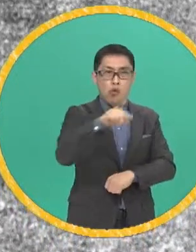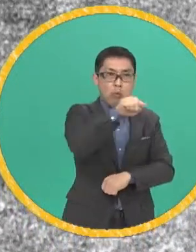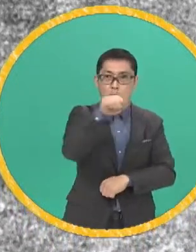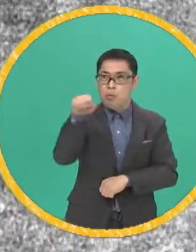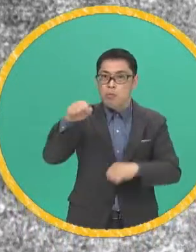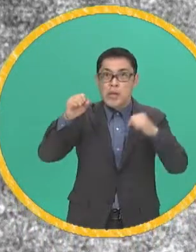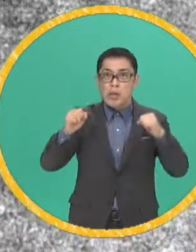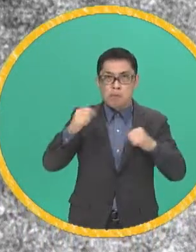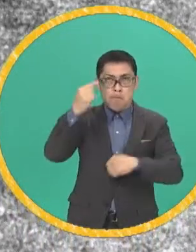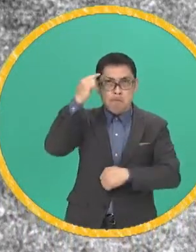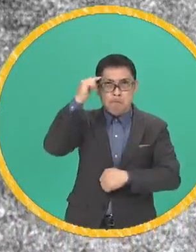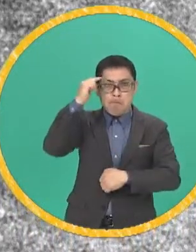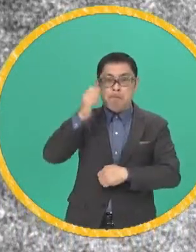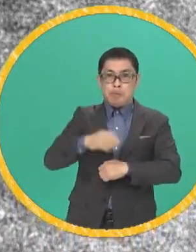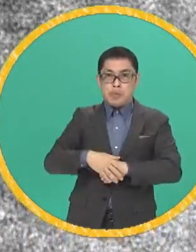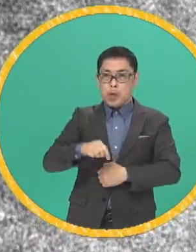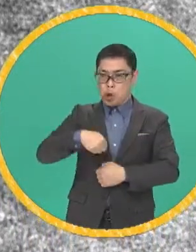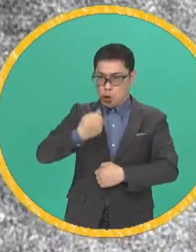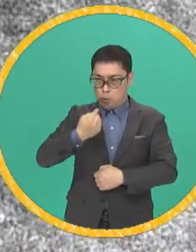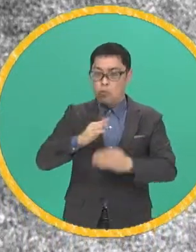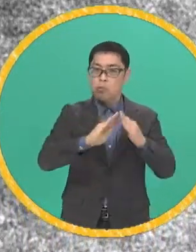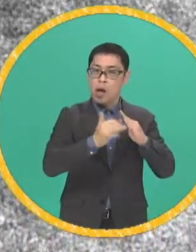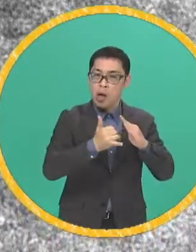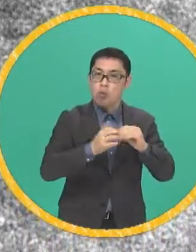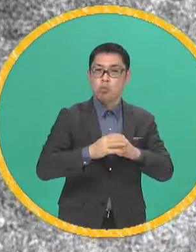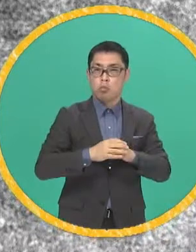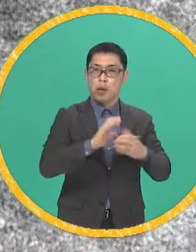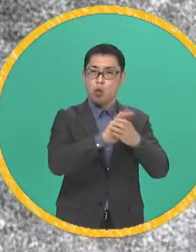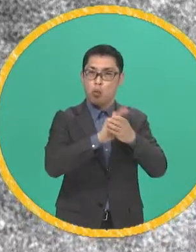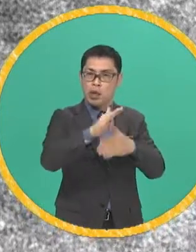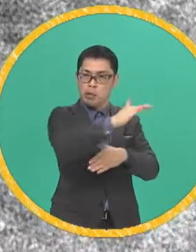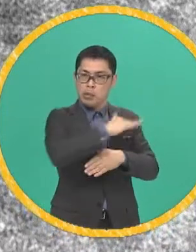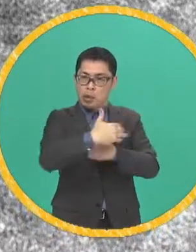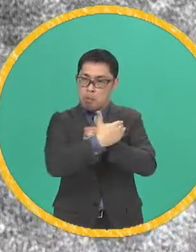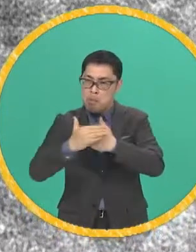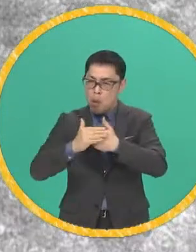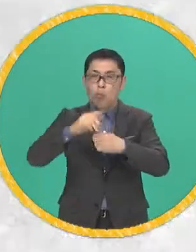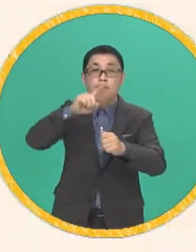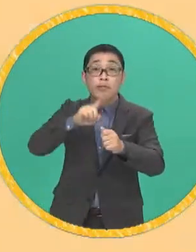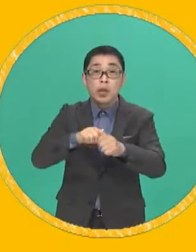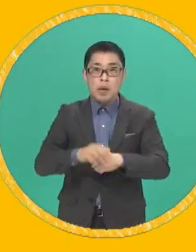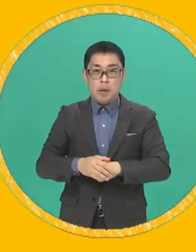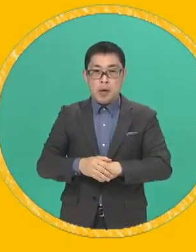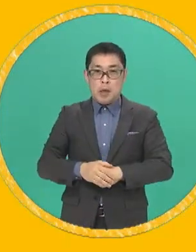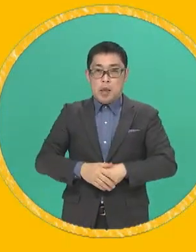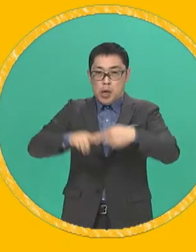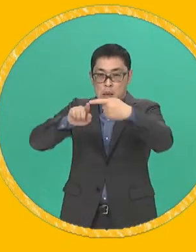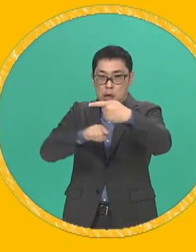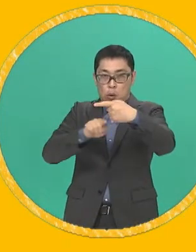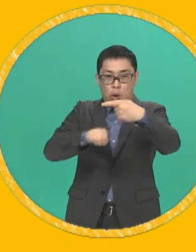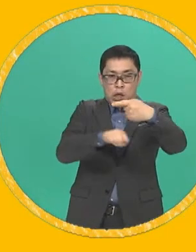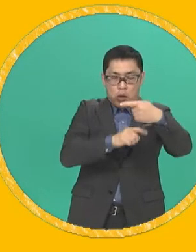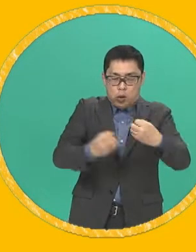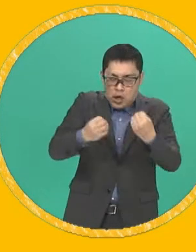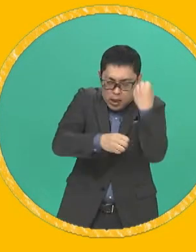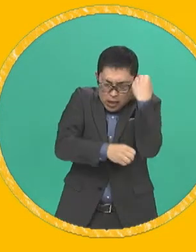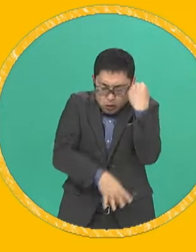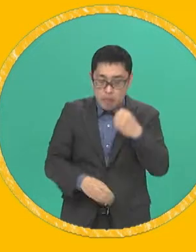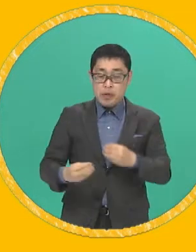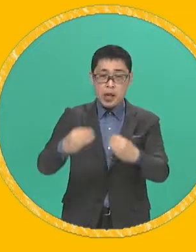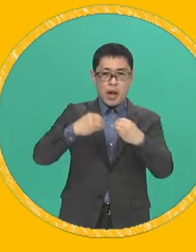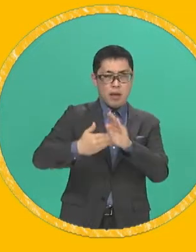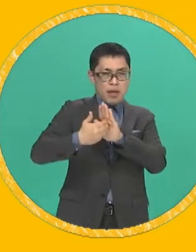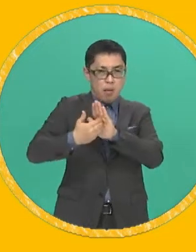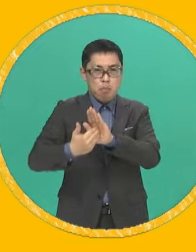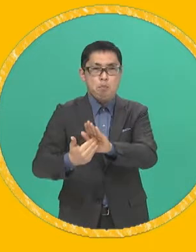危機感を持ってご自身やご家族周りの人たちを守るため一人一人が基本的な感染防止対策